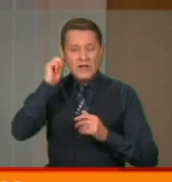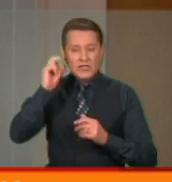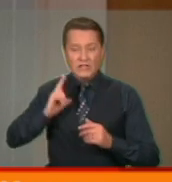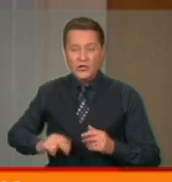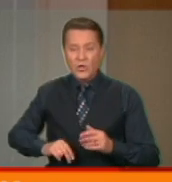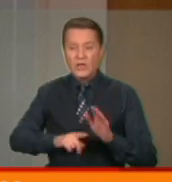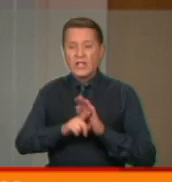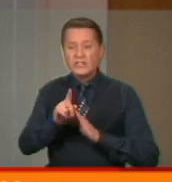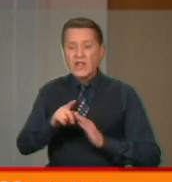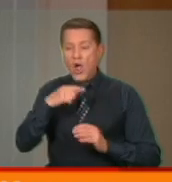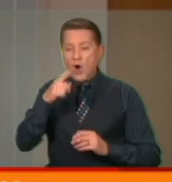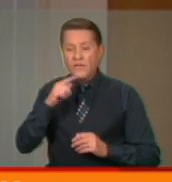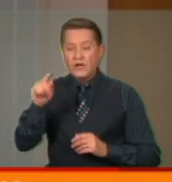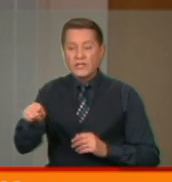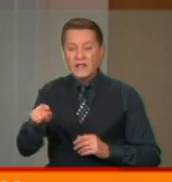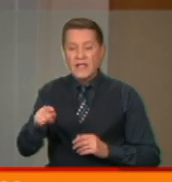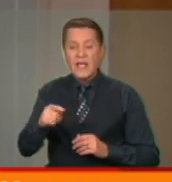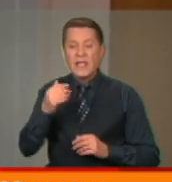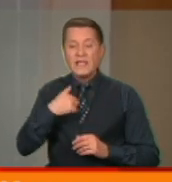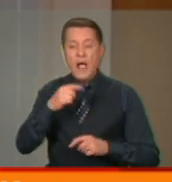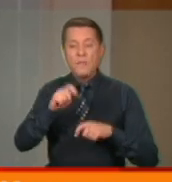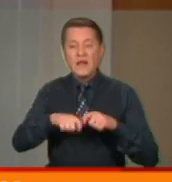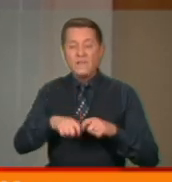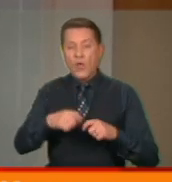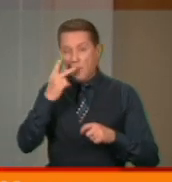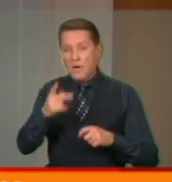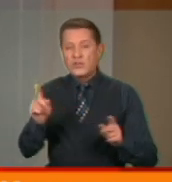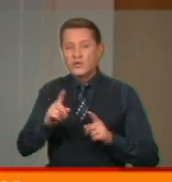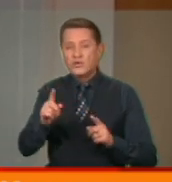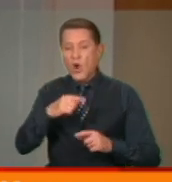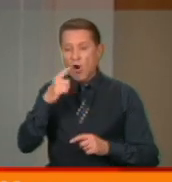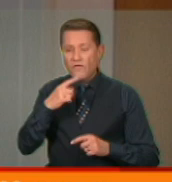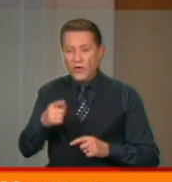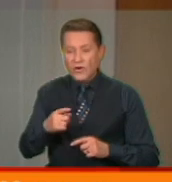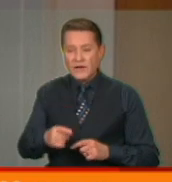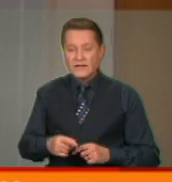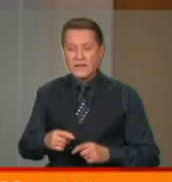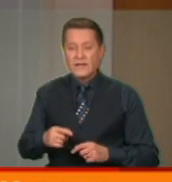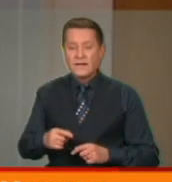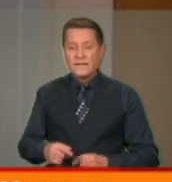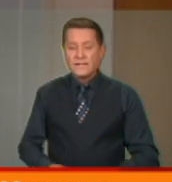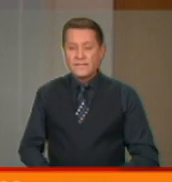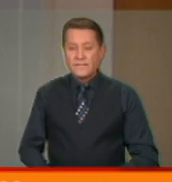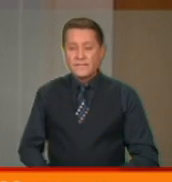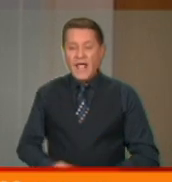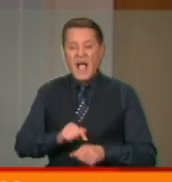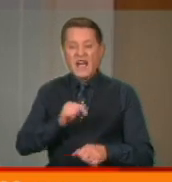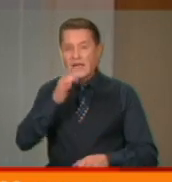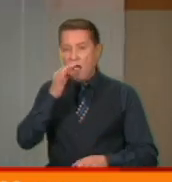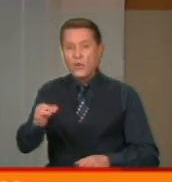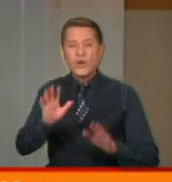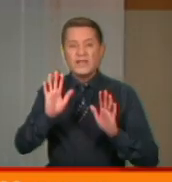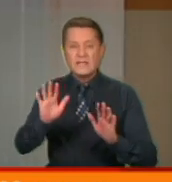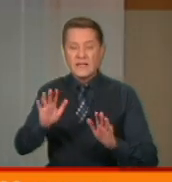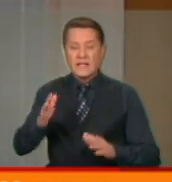починає говорити до неї. І от я скільки разів перевіряла, як бачу, що він вже говорить, я беру наушник, говорить донька. Реагує дуже тільки на